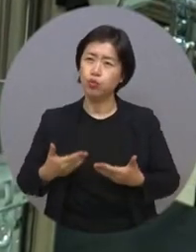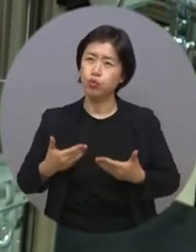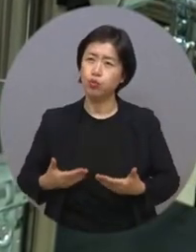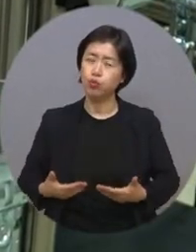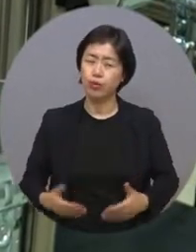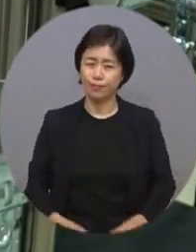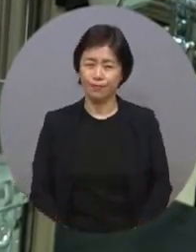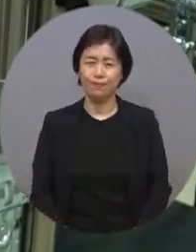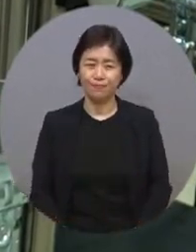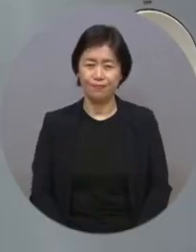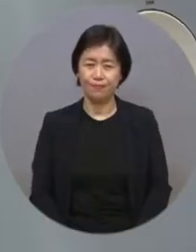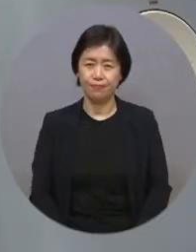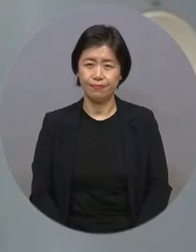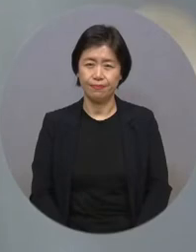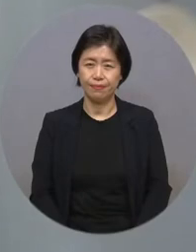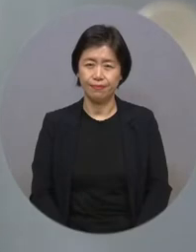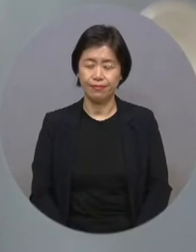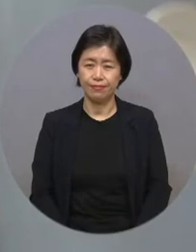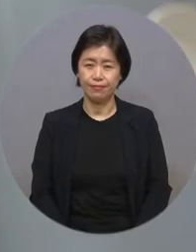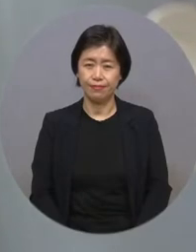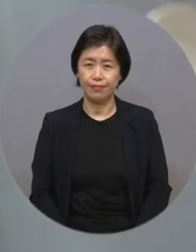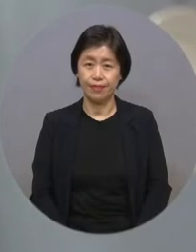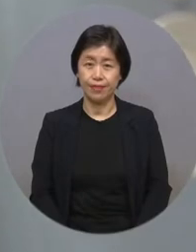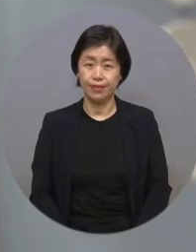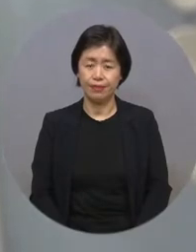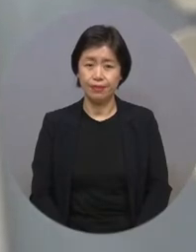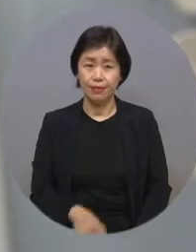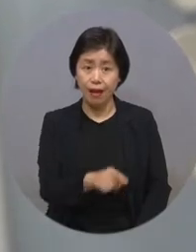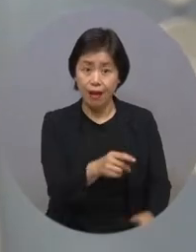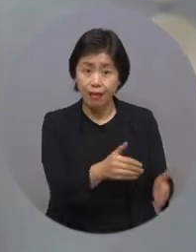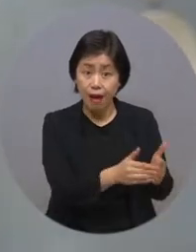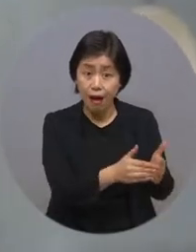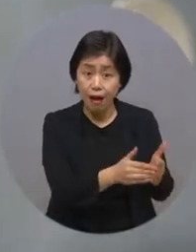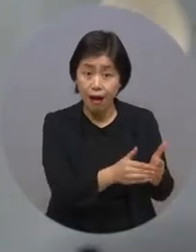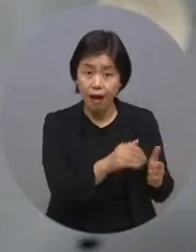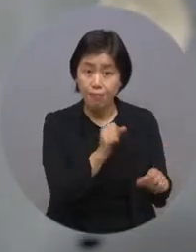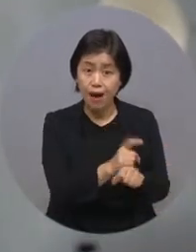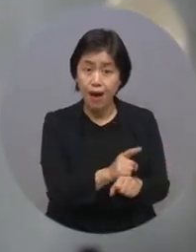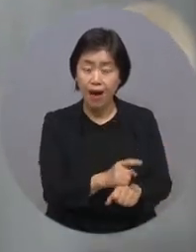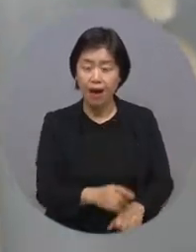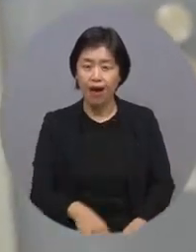아, 긴장을 내려놓고. 아까!